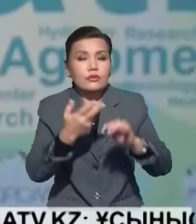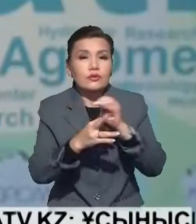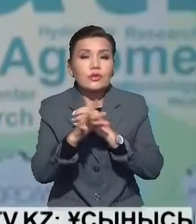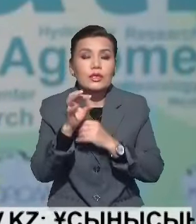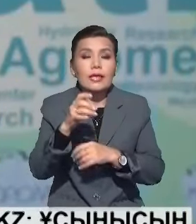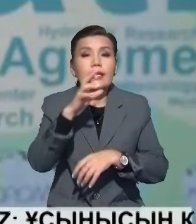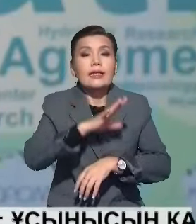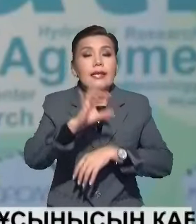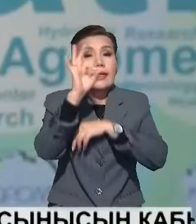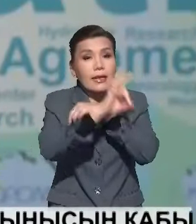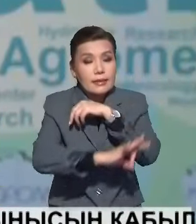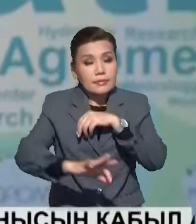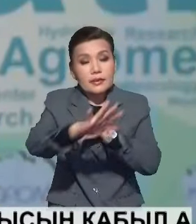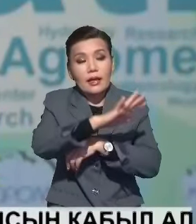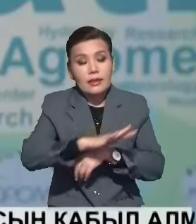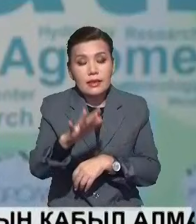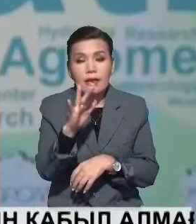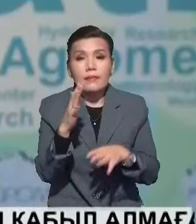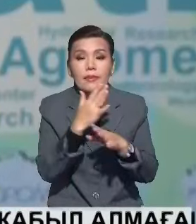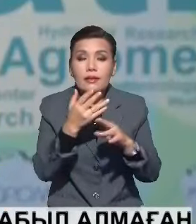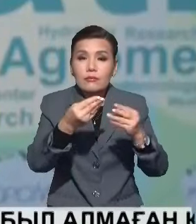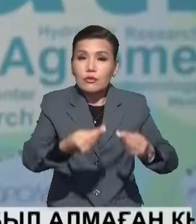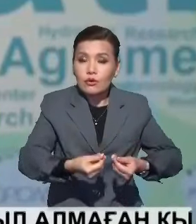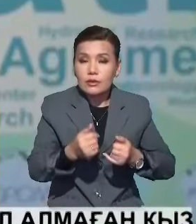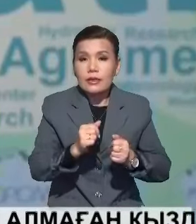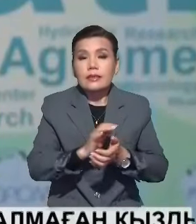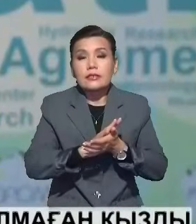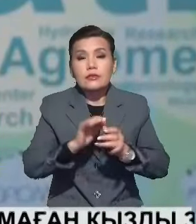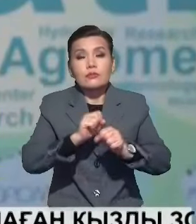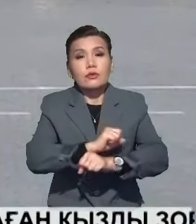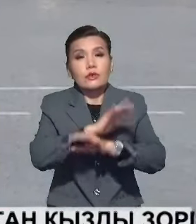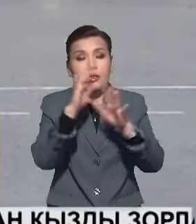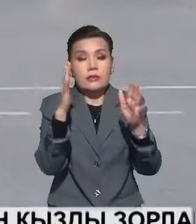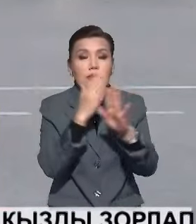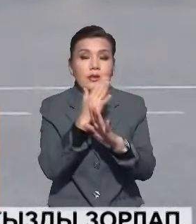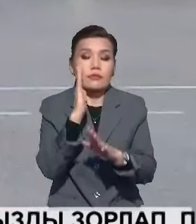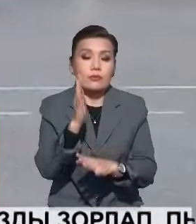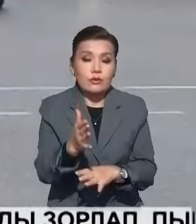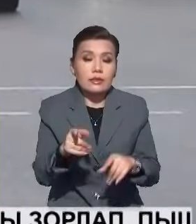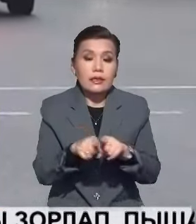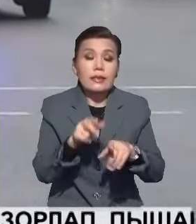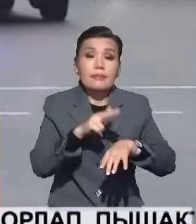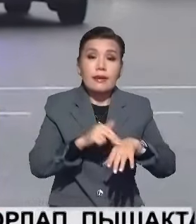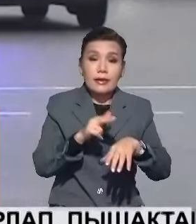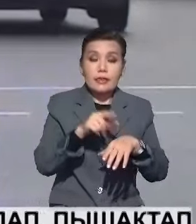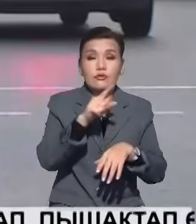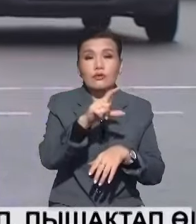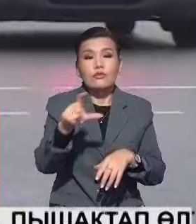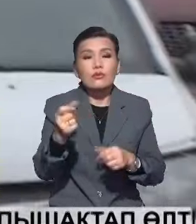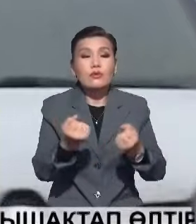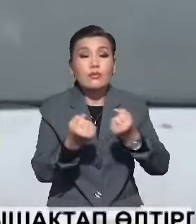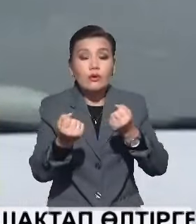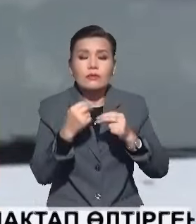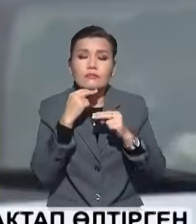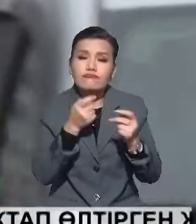Еліміздің батысында ғана антициклонның әсерінен ашық ауа райы болжанады. Ал тәртіп сақшылар жүргізушілерге аса сақ